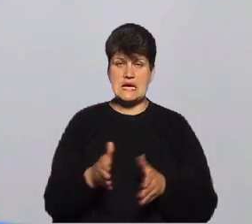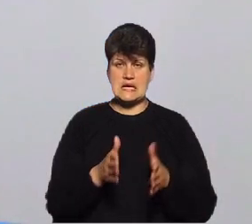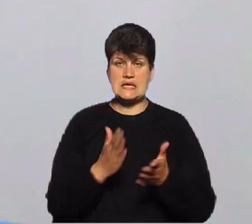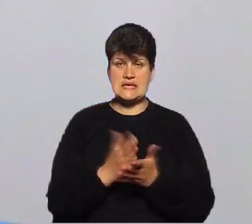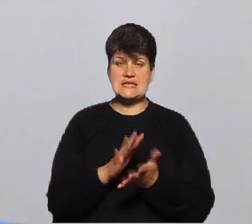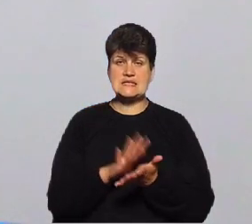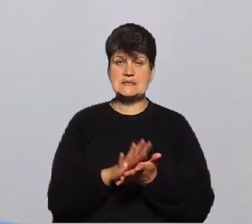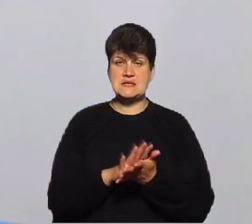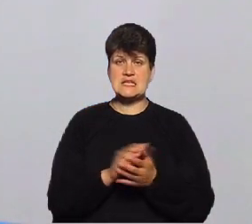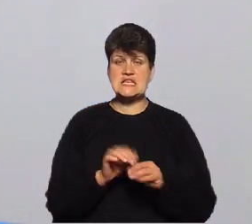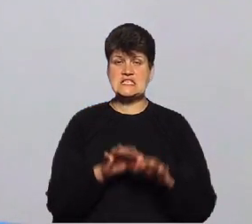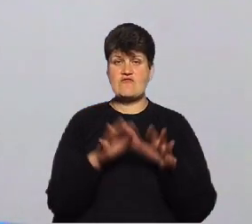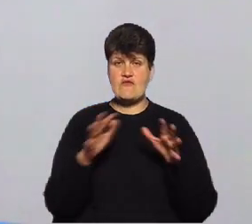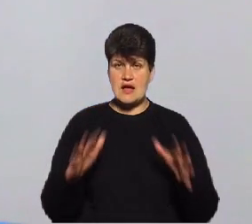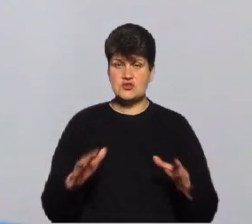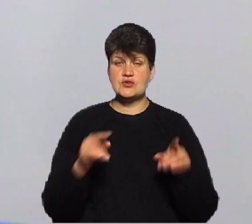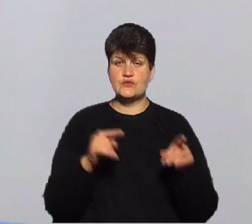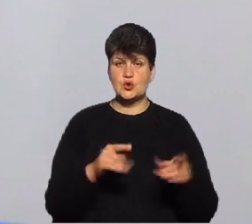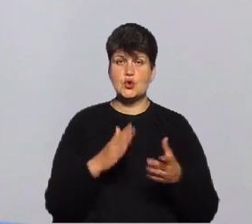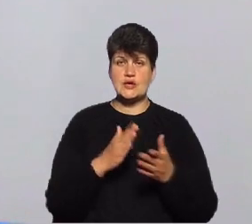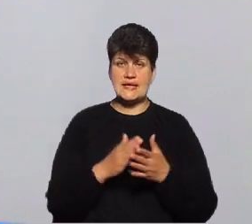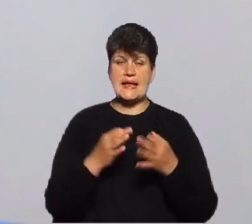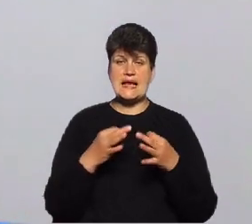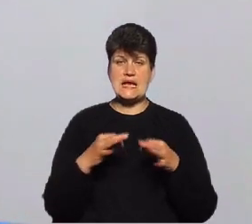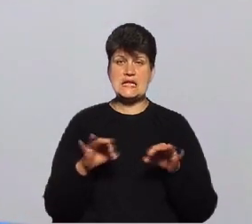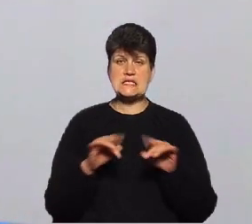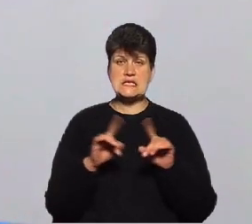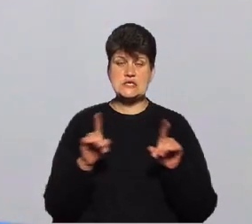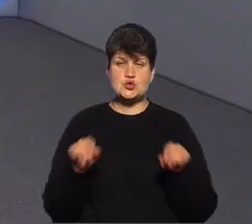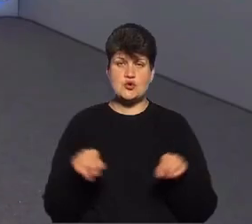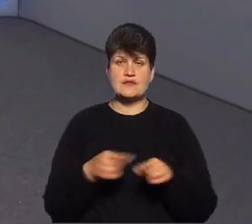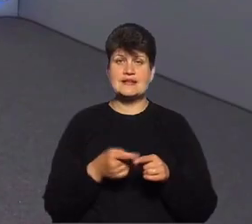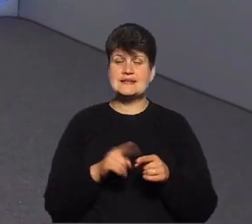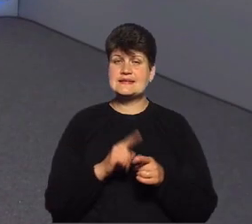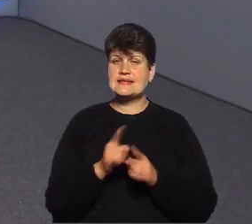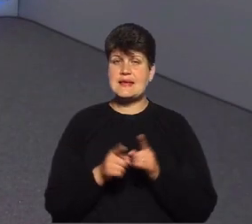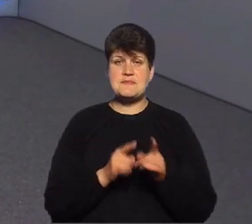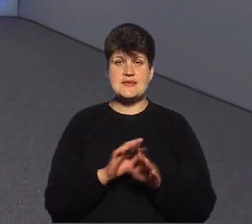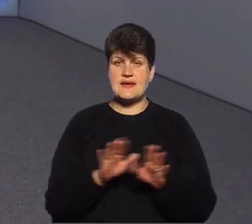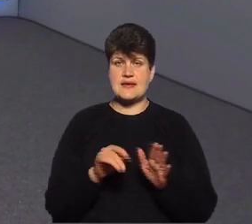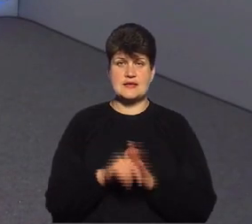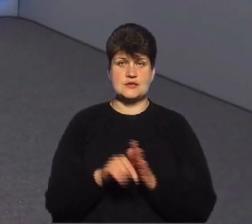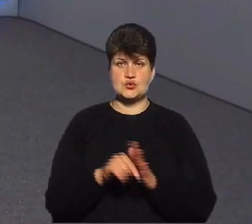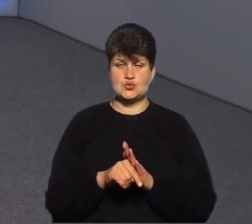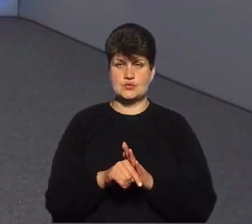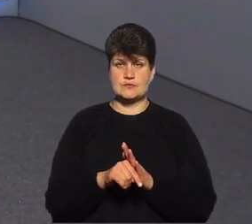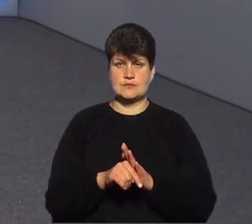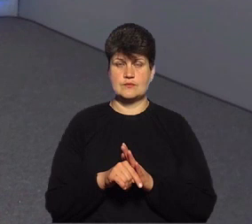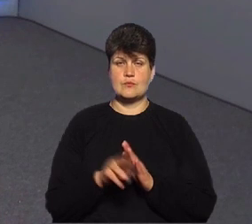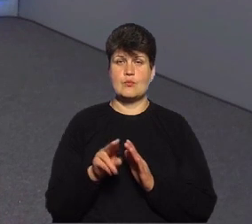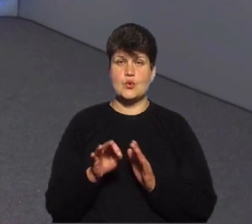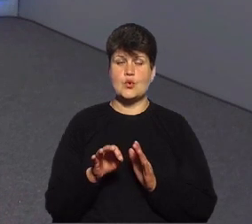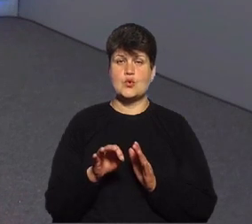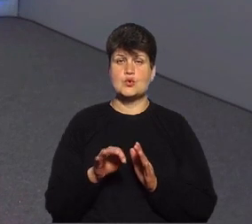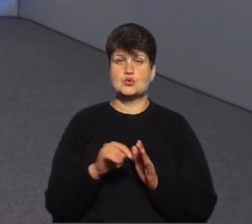ліцензоване хоча б. Воно є ліцензоване, так, але ну, все рівно це не міняє суті, що по суті, ну, поводження